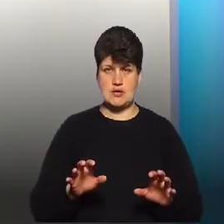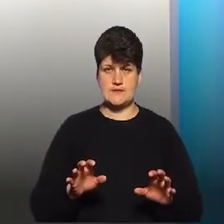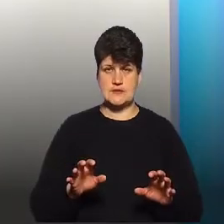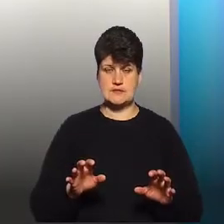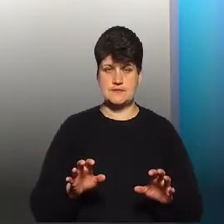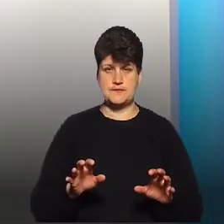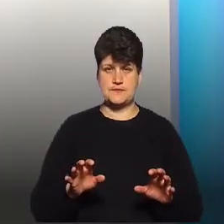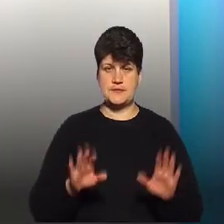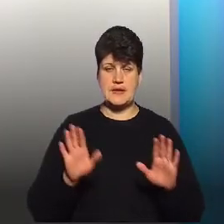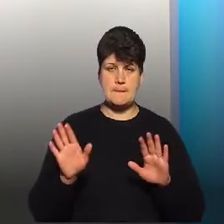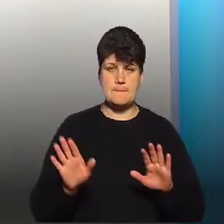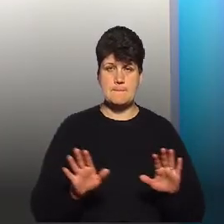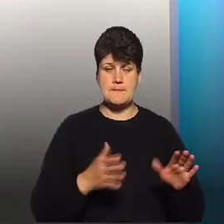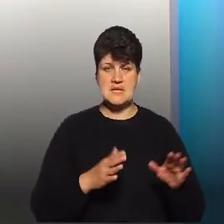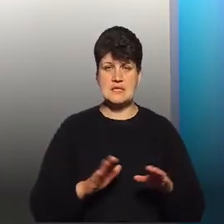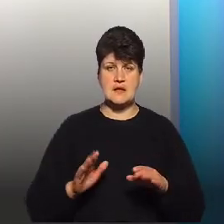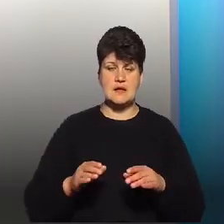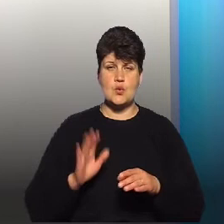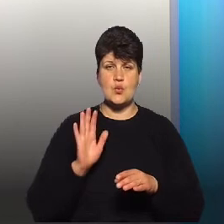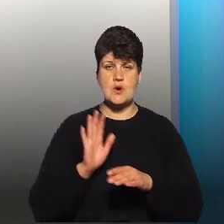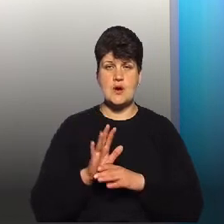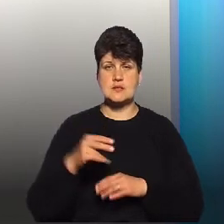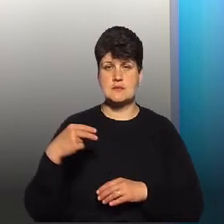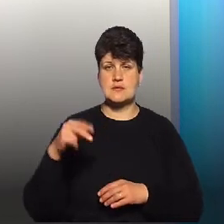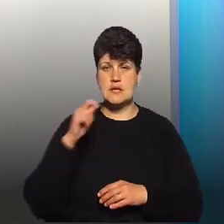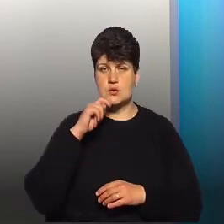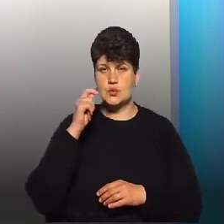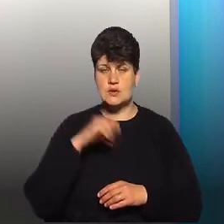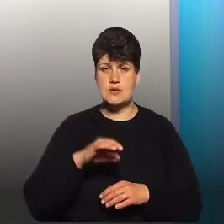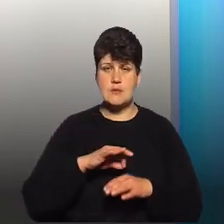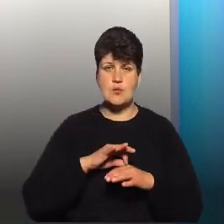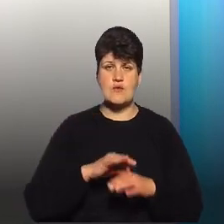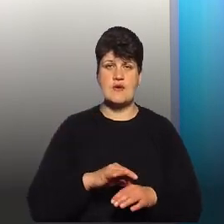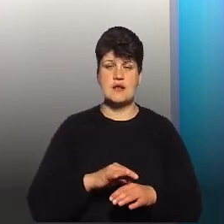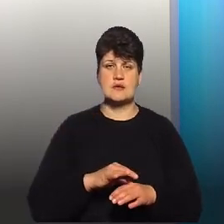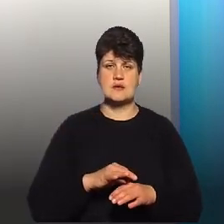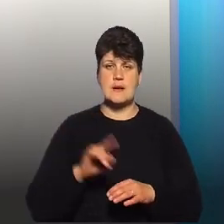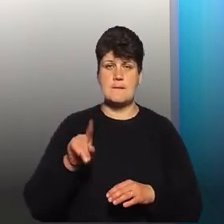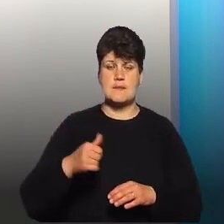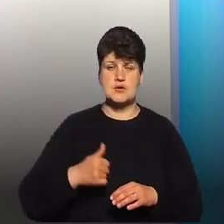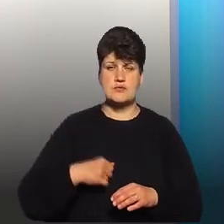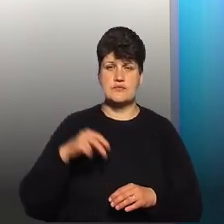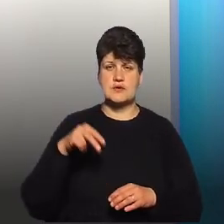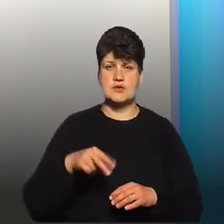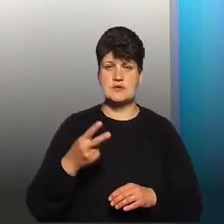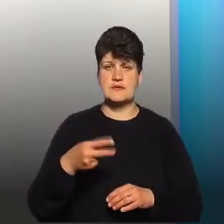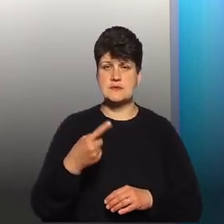після виходу указу президента України на проведення призовів у 2021